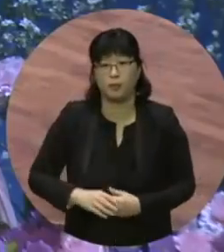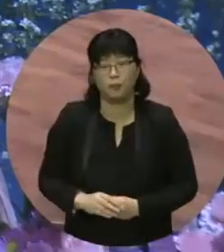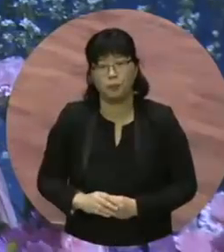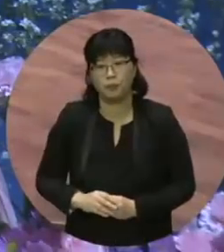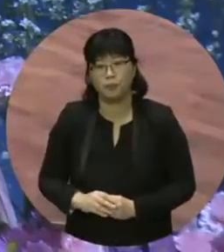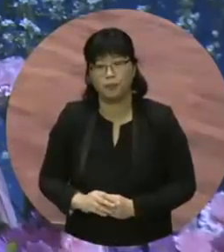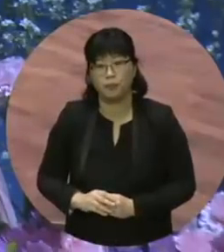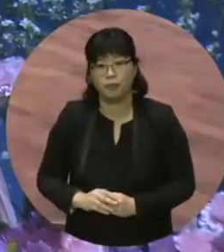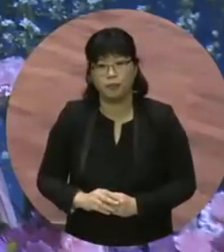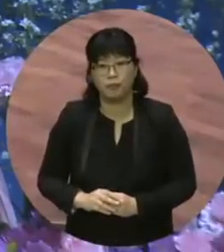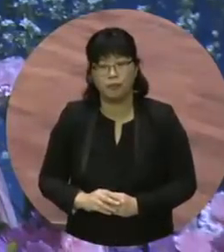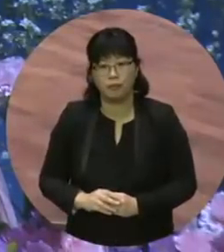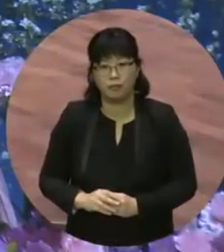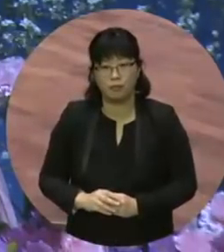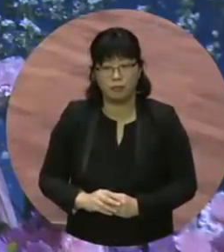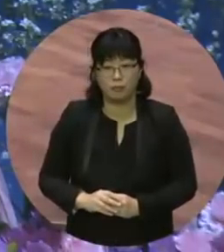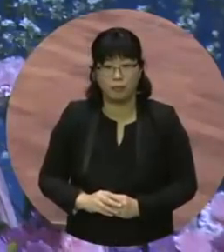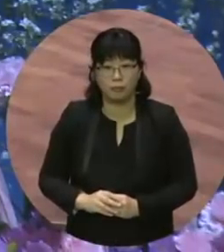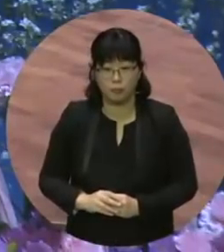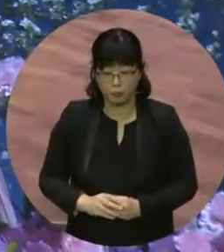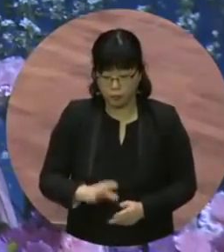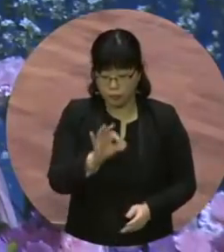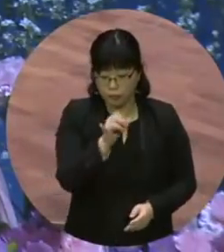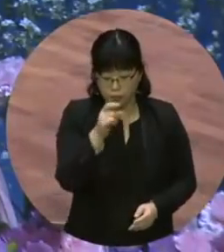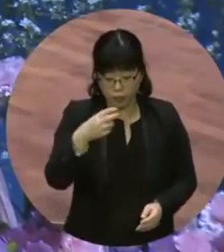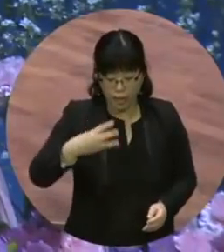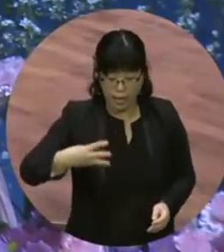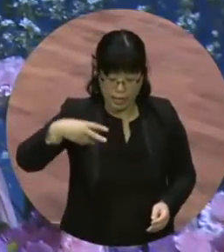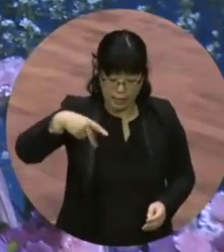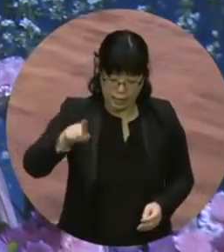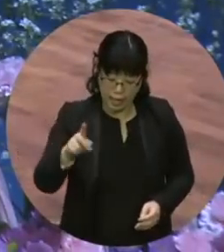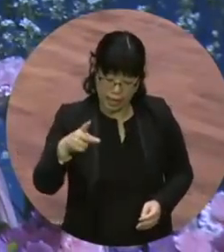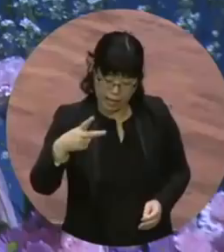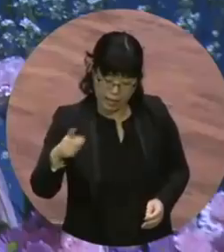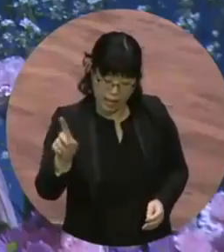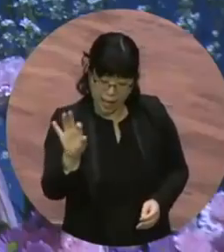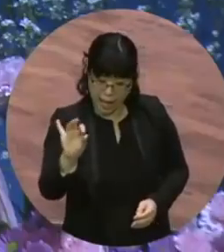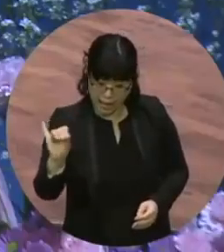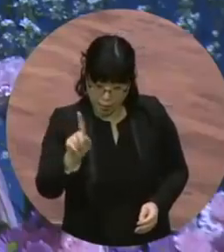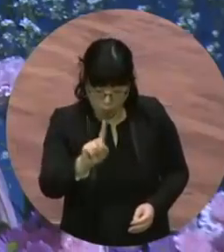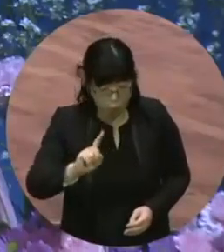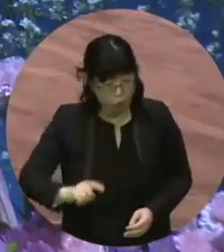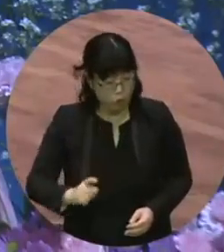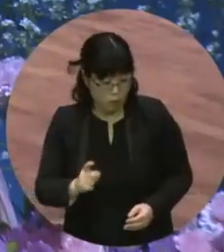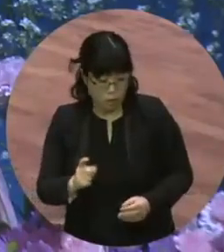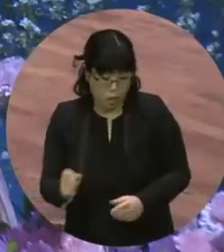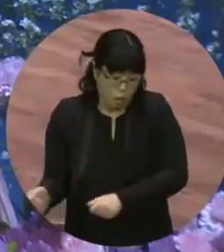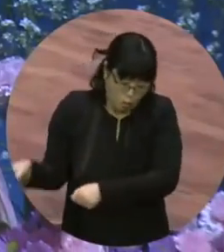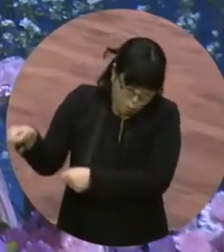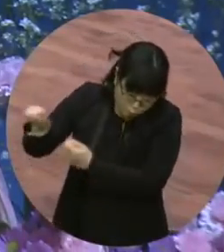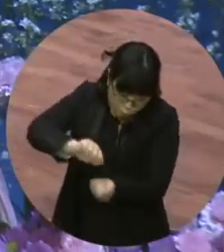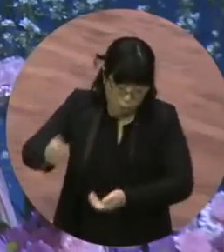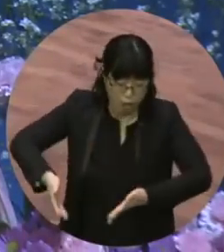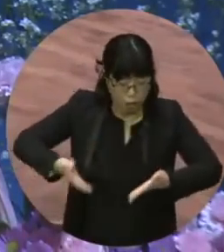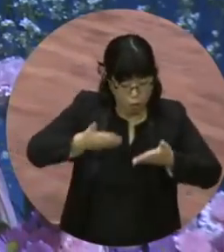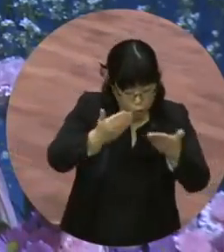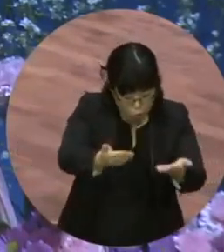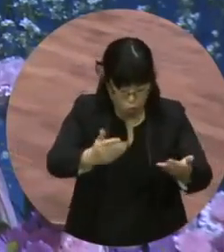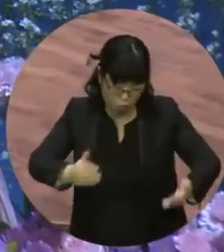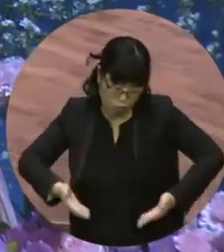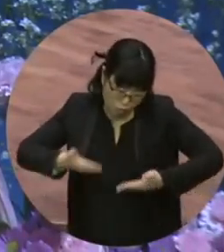의미가 있어요. 하나님은 우리에게 모든 것을 한량없이 부어주신다니까.